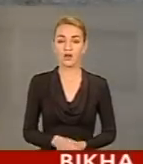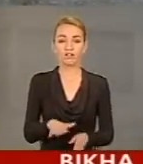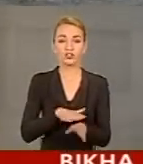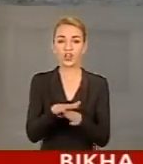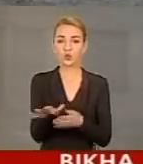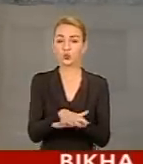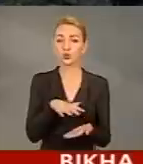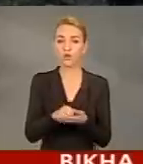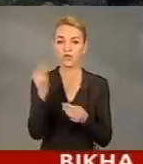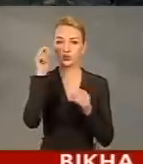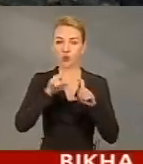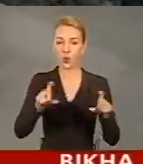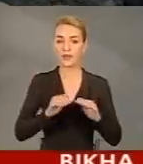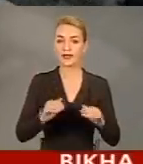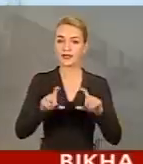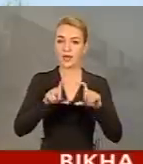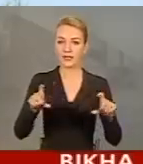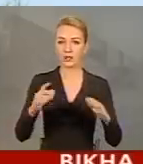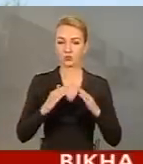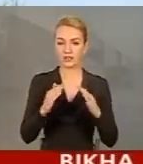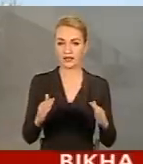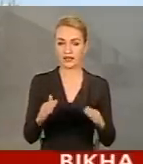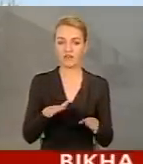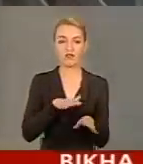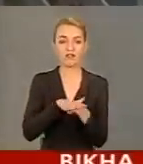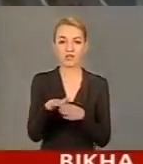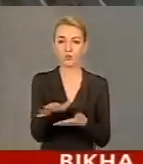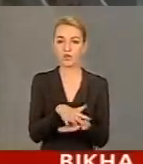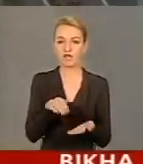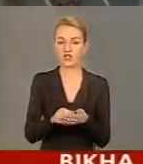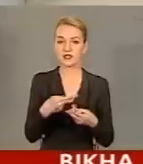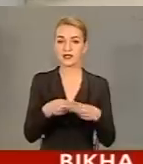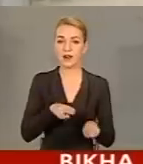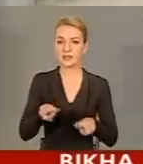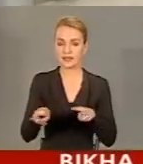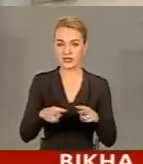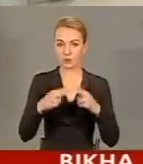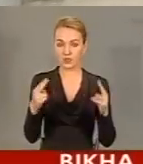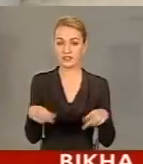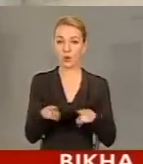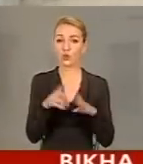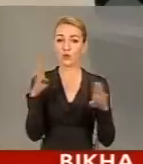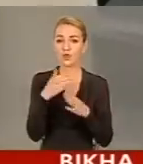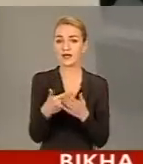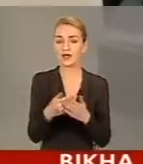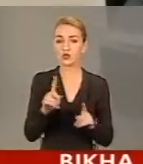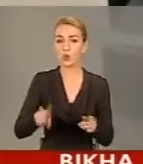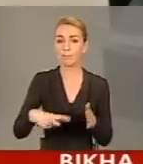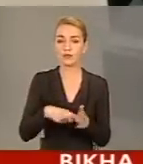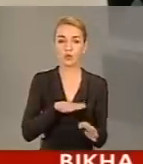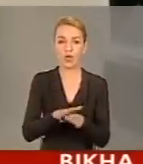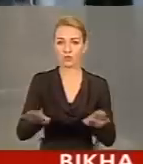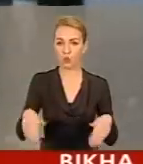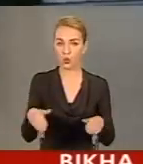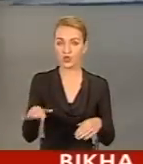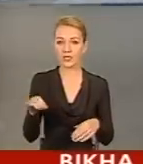Ущент – зруйновані школи, дитсадки й будинки. Унівець – понівечені залізниці й мости. З такої погоди здається, що місто геть